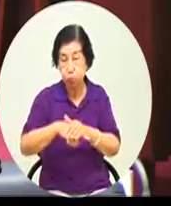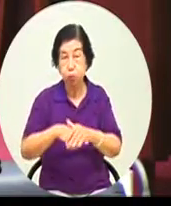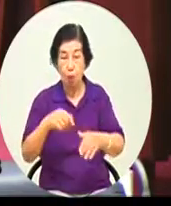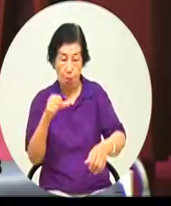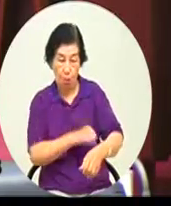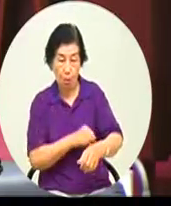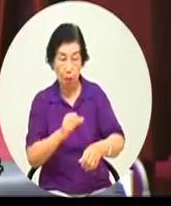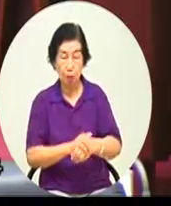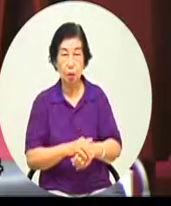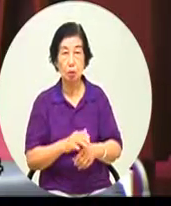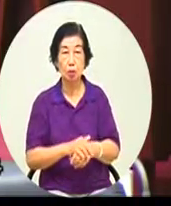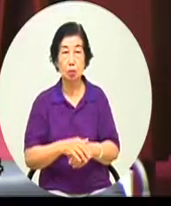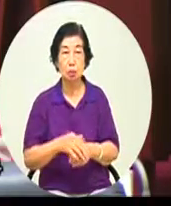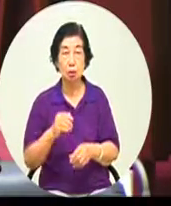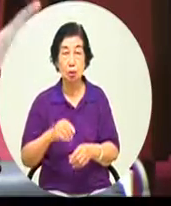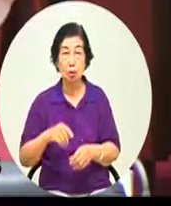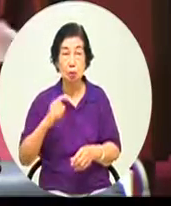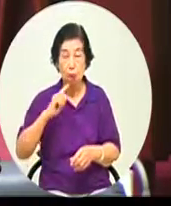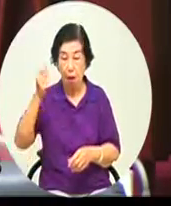所以我想请教局长，